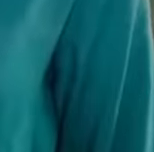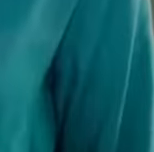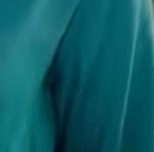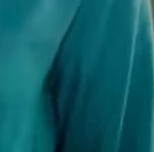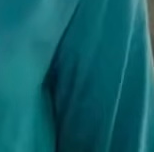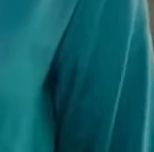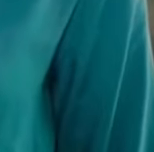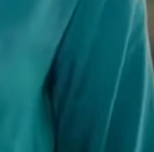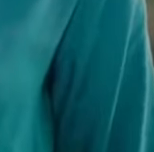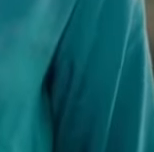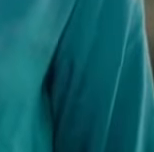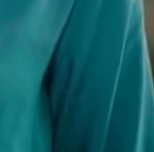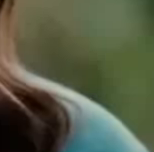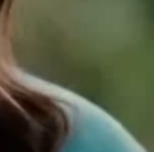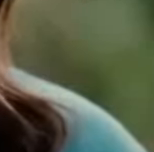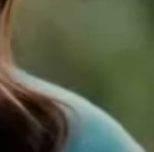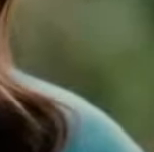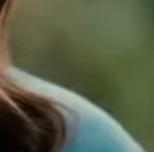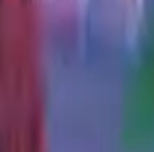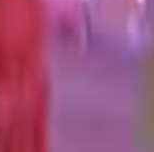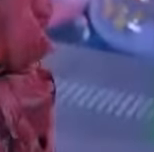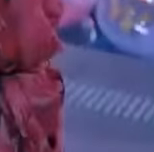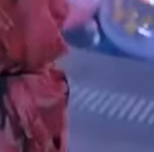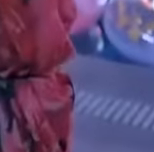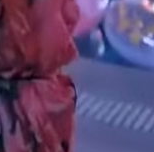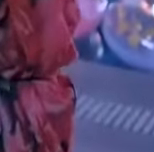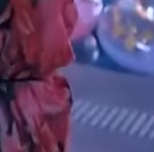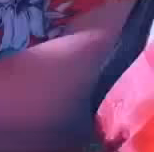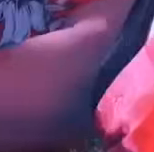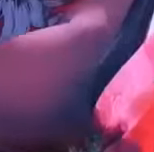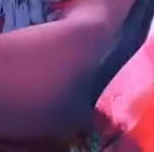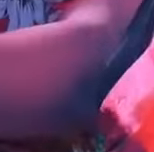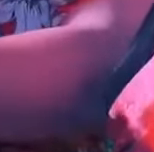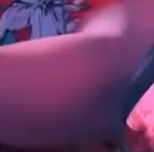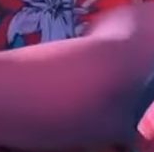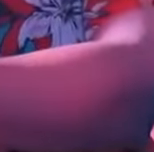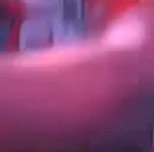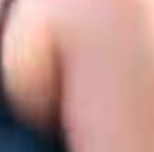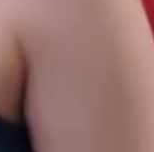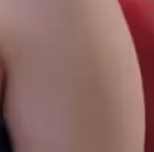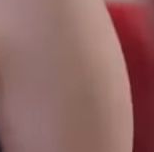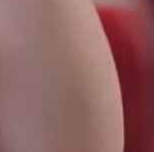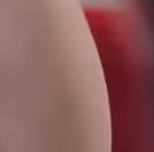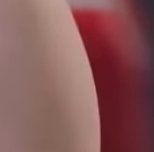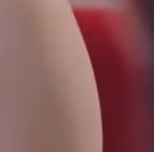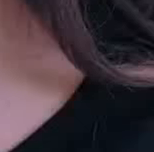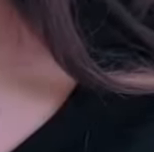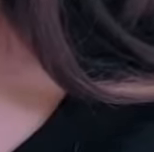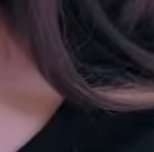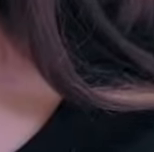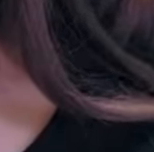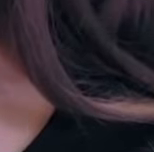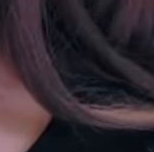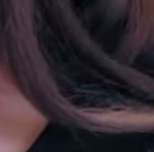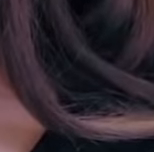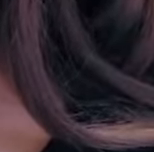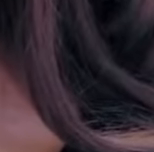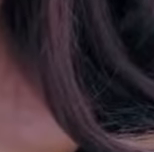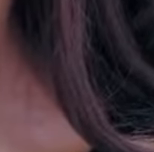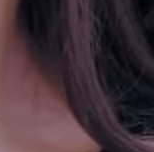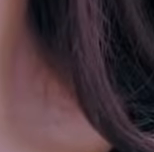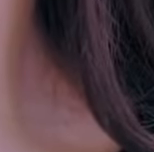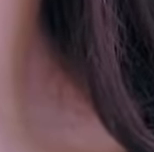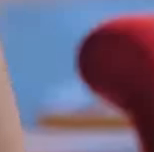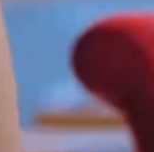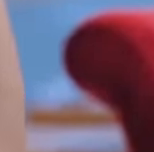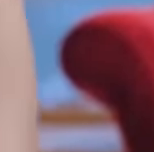Ang mga kapatid ko ang buhay ko. Handa akong lumaban at tumulong para sa kanila. Ginawa mo na! Life circus itong